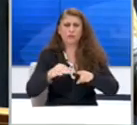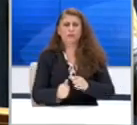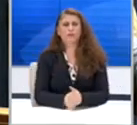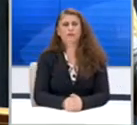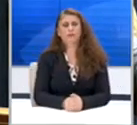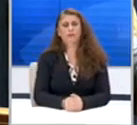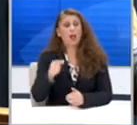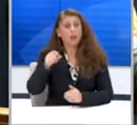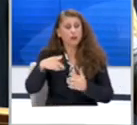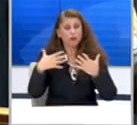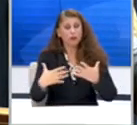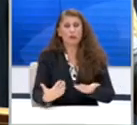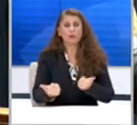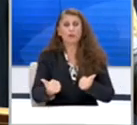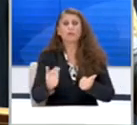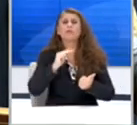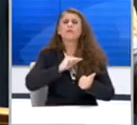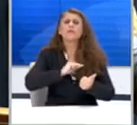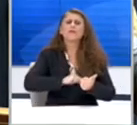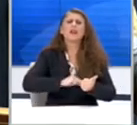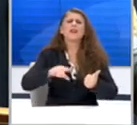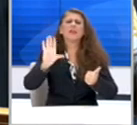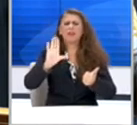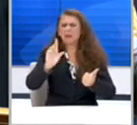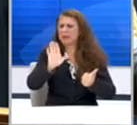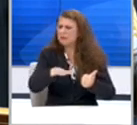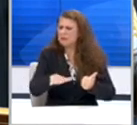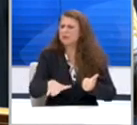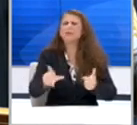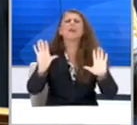εισιγάρ ανοφελής και ματαιή.